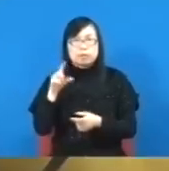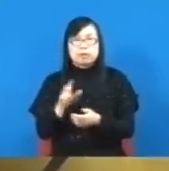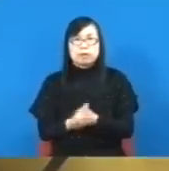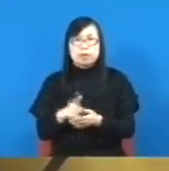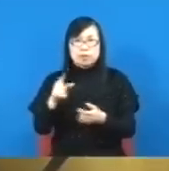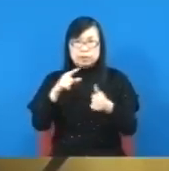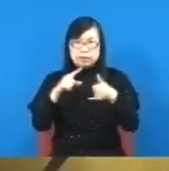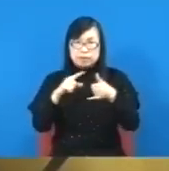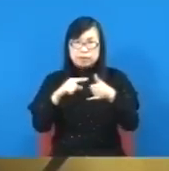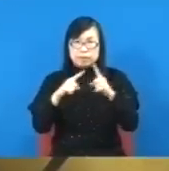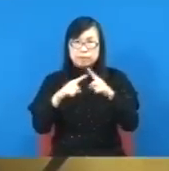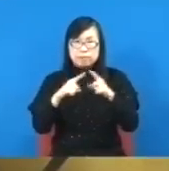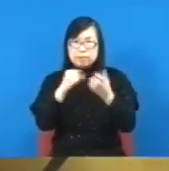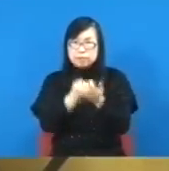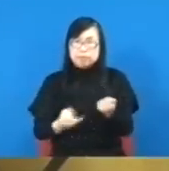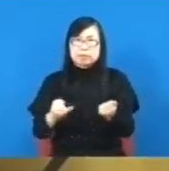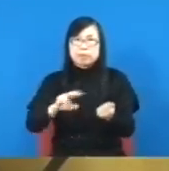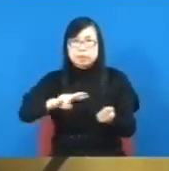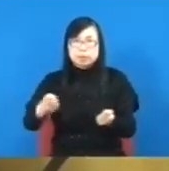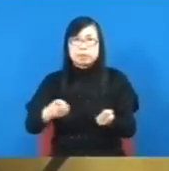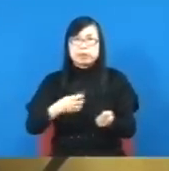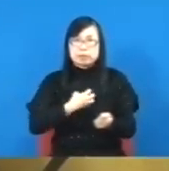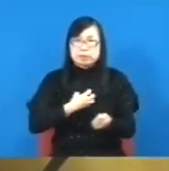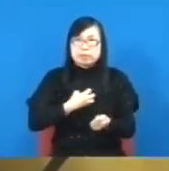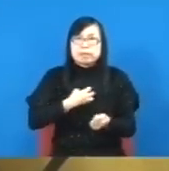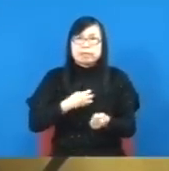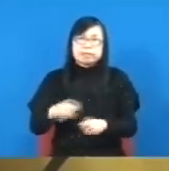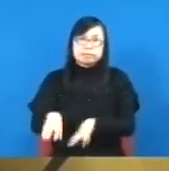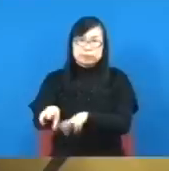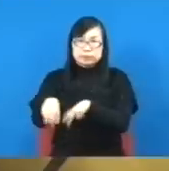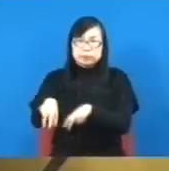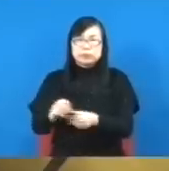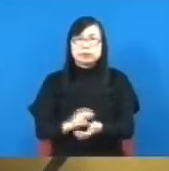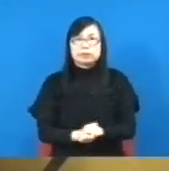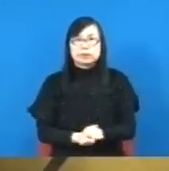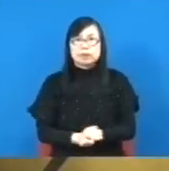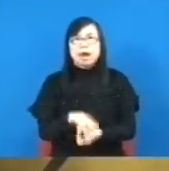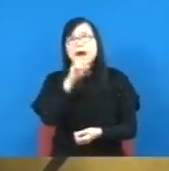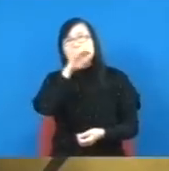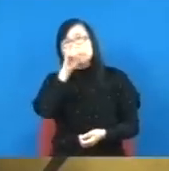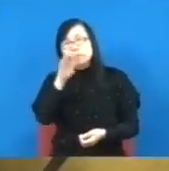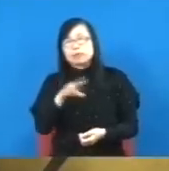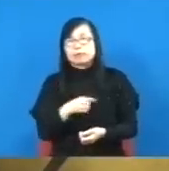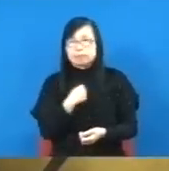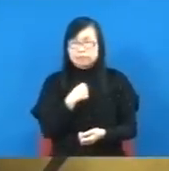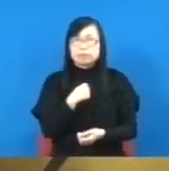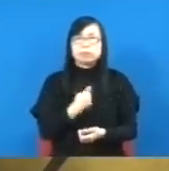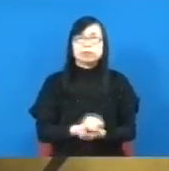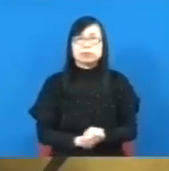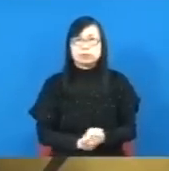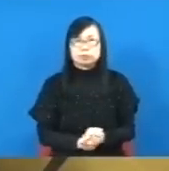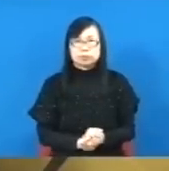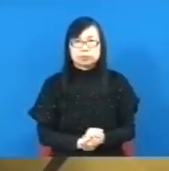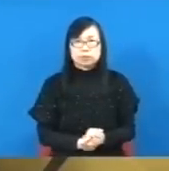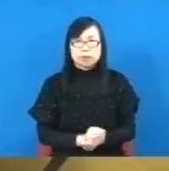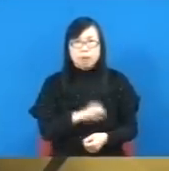人生改變，你好感動農村嘅嘢。阿哥，唔該你講幾句嘢啦，係咪啊？